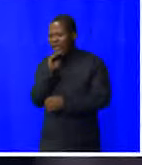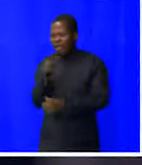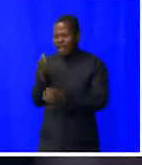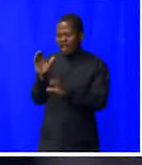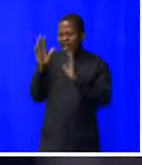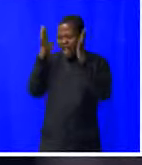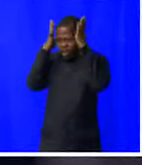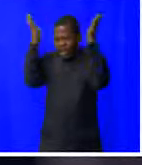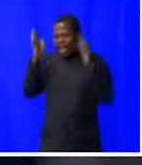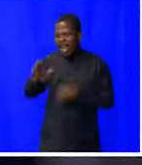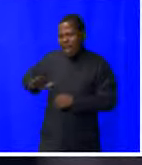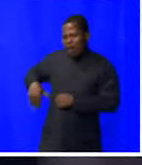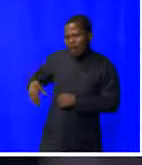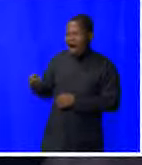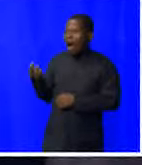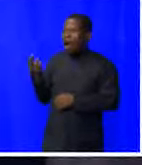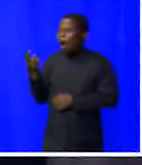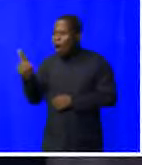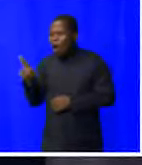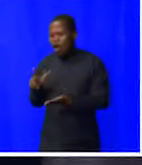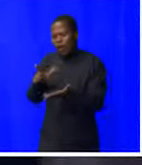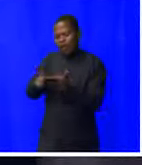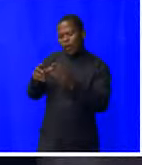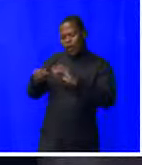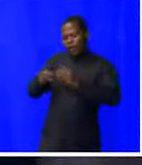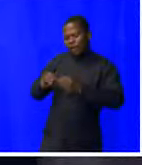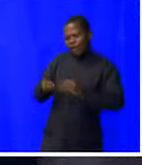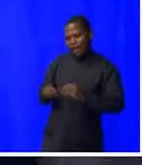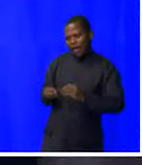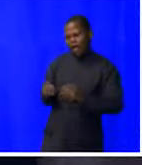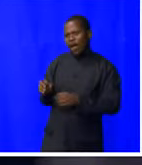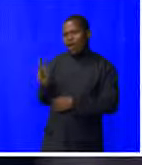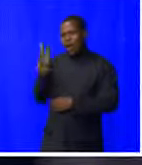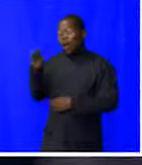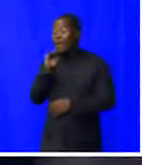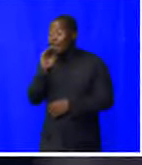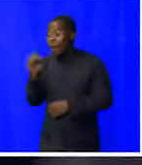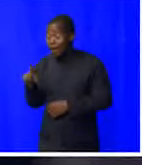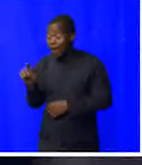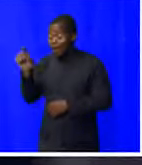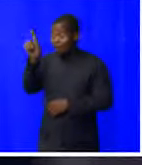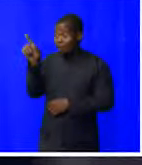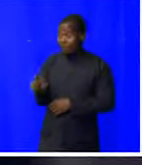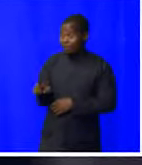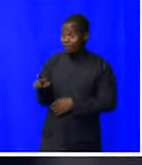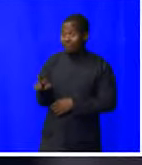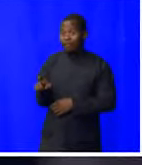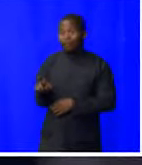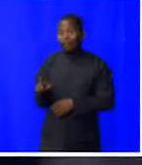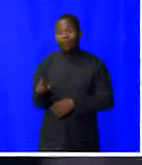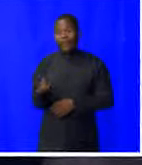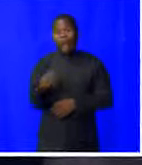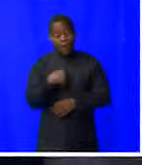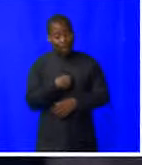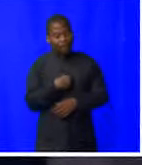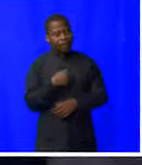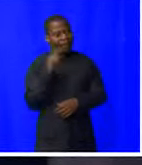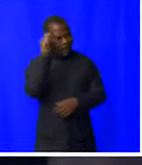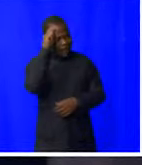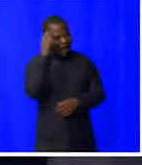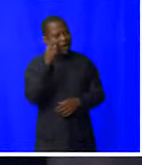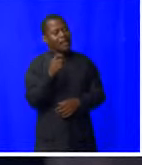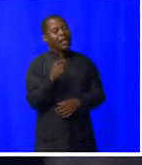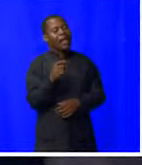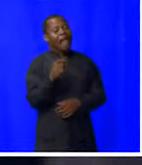silive noma sesiyalungisa la sibone khona ukuthi maybe kulama clauses f kukhona la kushoda ngakhona ngicabanga ukuthi le office la ka